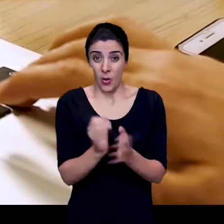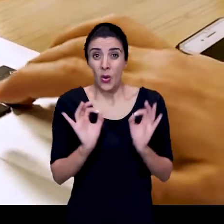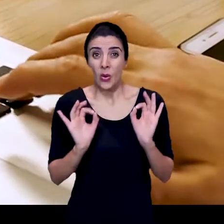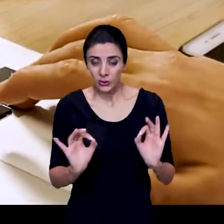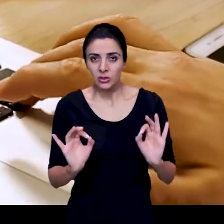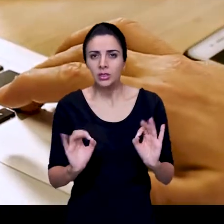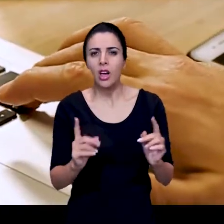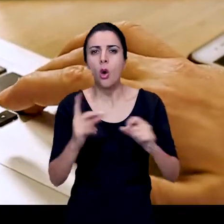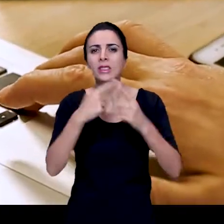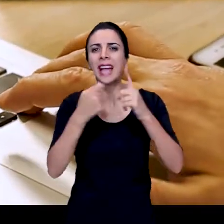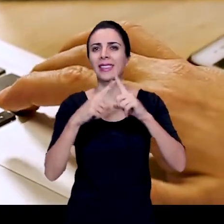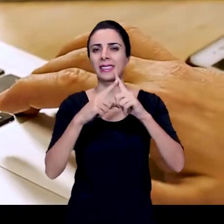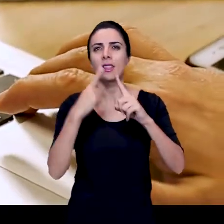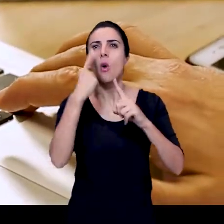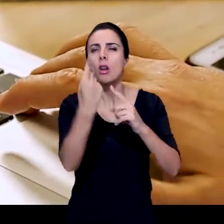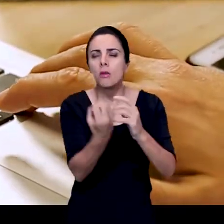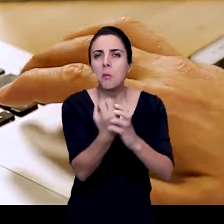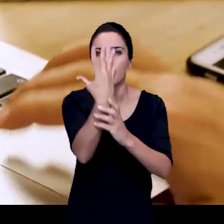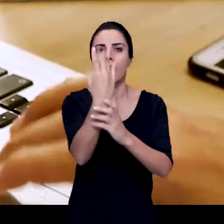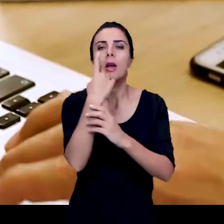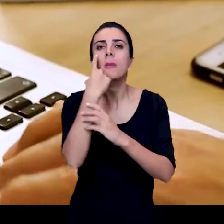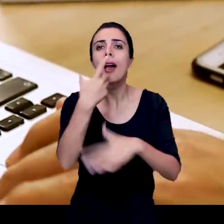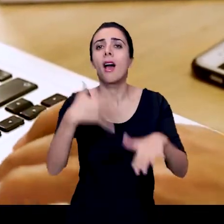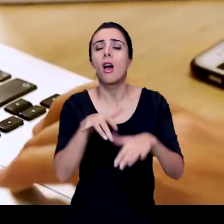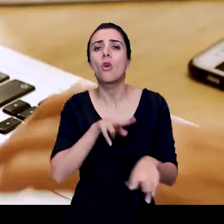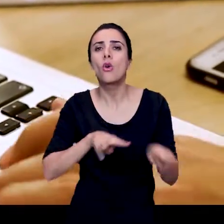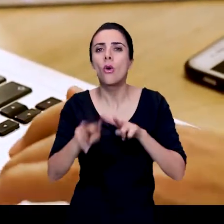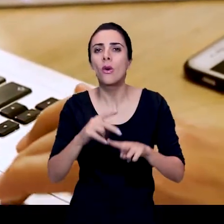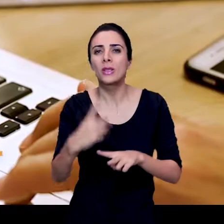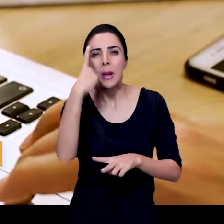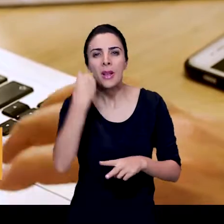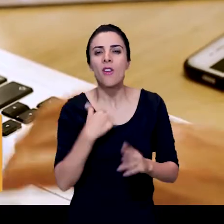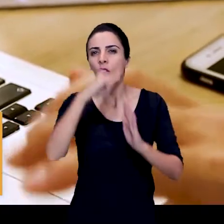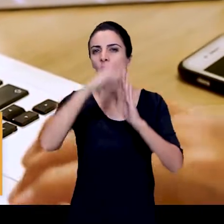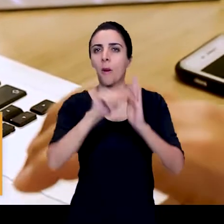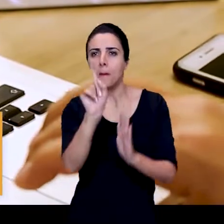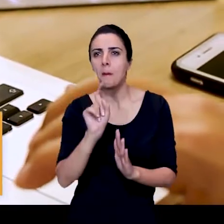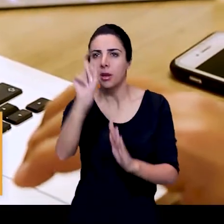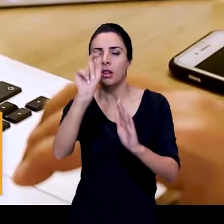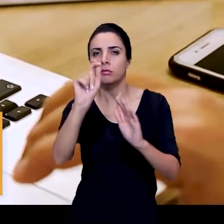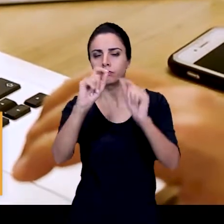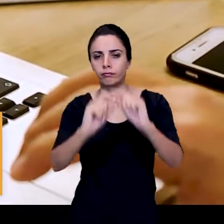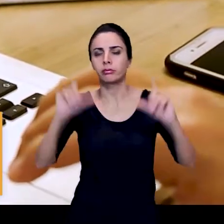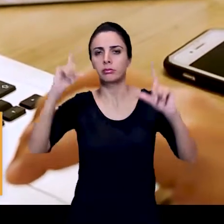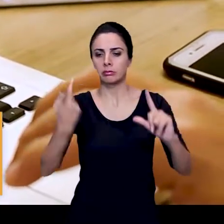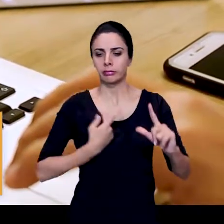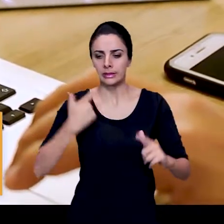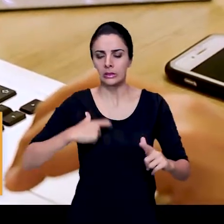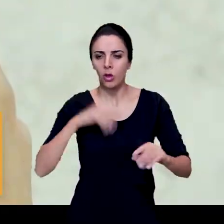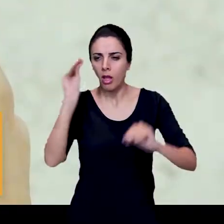İnternetten bilet satın alırken özet ekranında çıkacak olan engelli yolcu bildirim formu düğmesini tuşlayıp formu